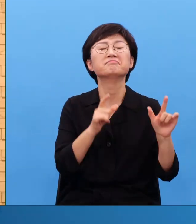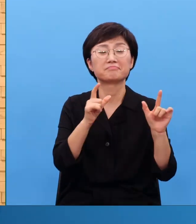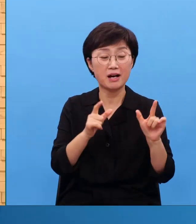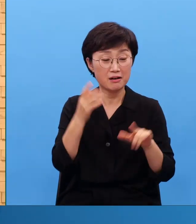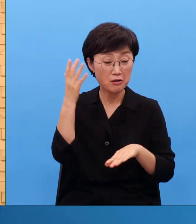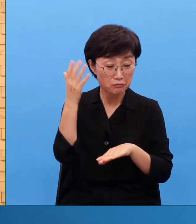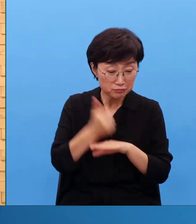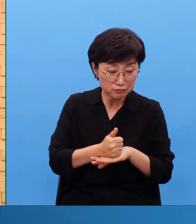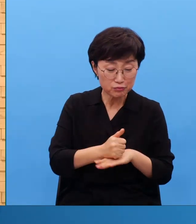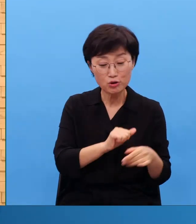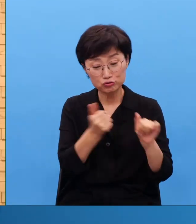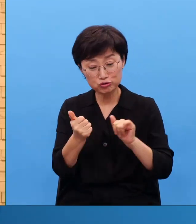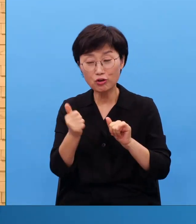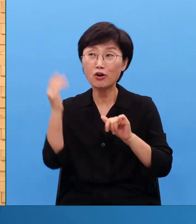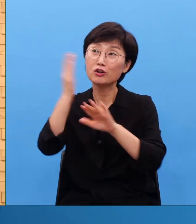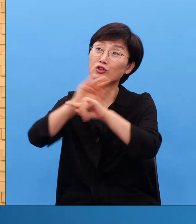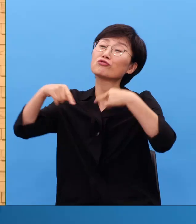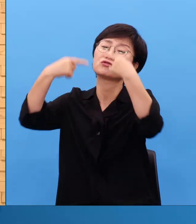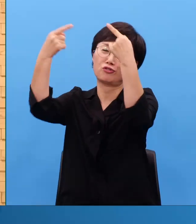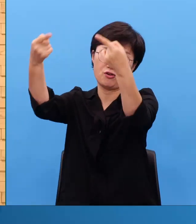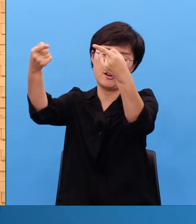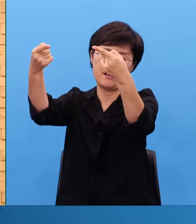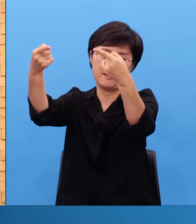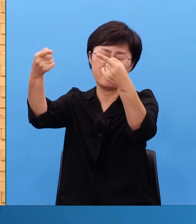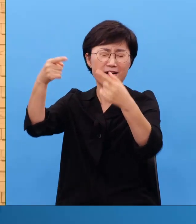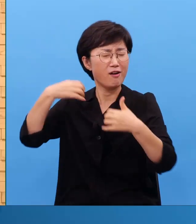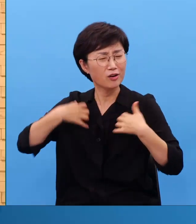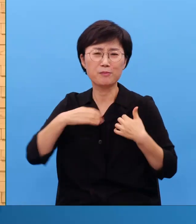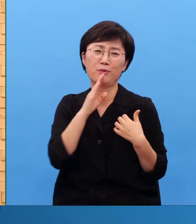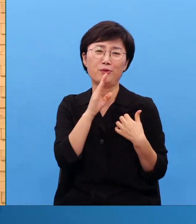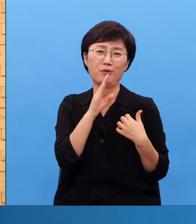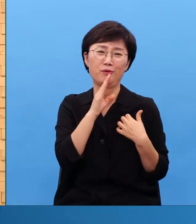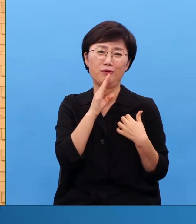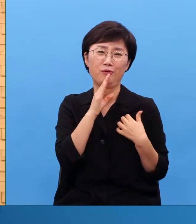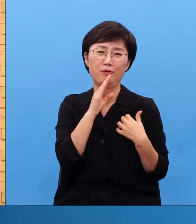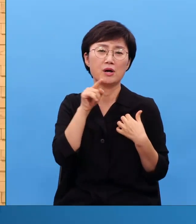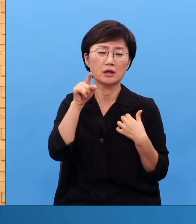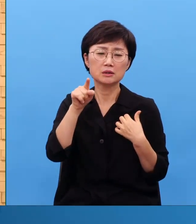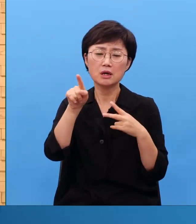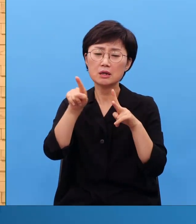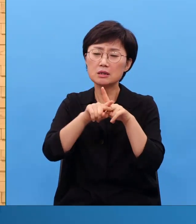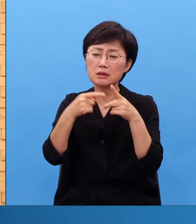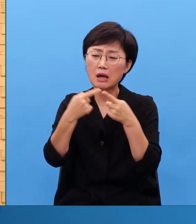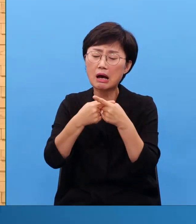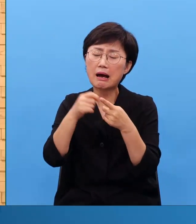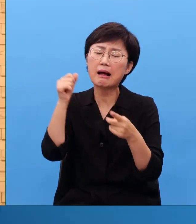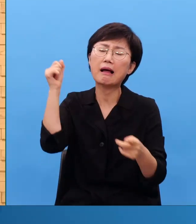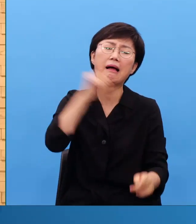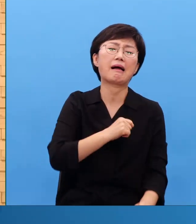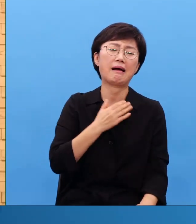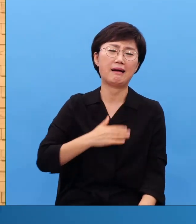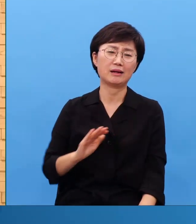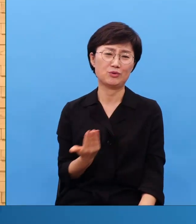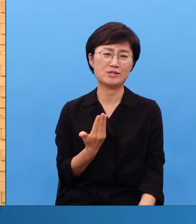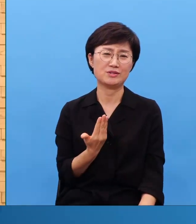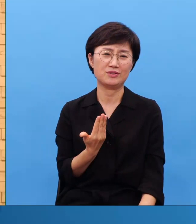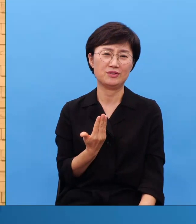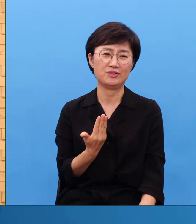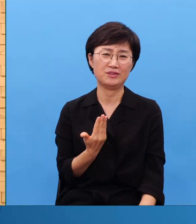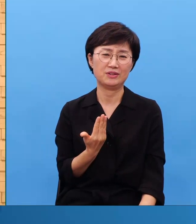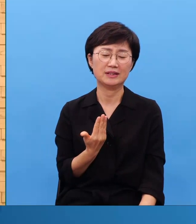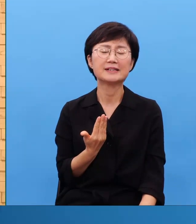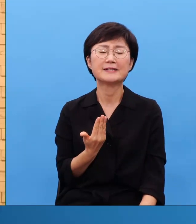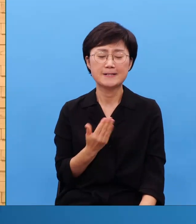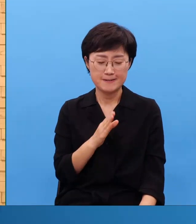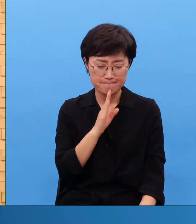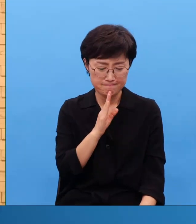go enjoying 그렇죠. that. 그게 Isn't that 어마어마한 so? 능력 아닙니까? That's a tremendous power. 이 부분이 이해된 거예요. And that's what I started to realize. 그렇구나. That's 그래, right. 뭔가를